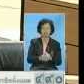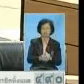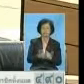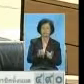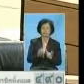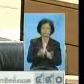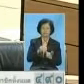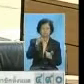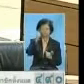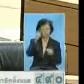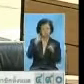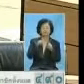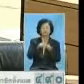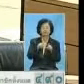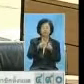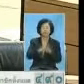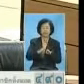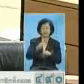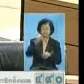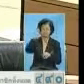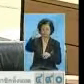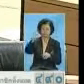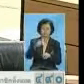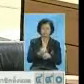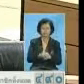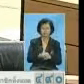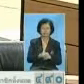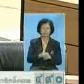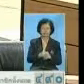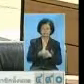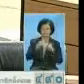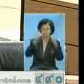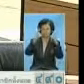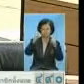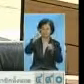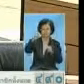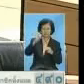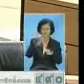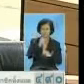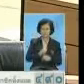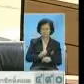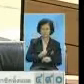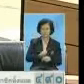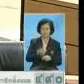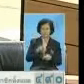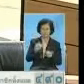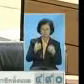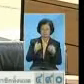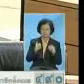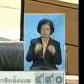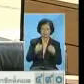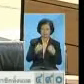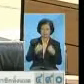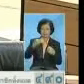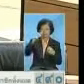แบบทักษิณนะคือทักษิณคิดแบบเป็นฝ่ายกระทำฮะแล้วท่านนายกทักษิณก็ น่าเศร้านะครับที่ท่านโดนรัฐประหารโค่นล้มลงไป